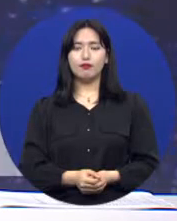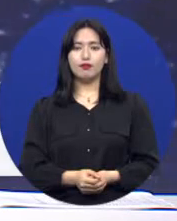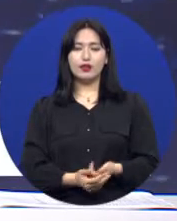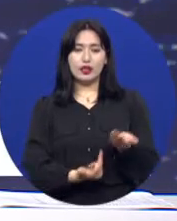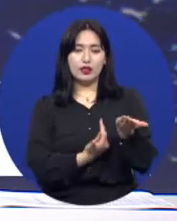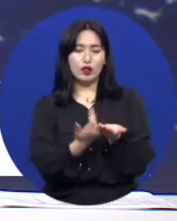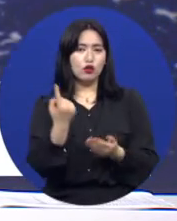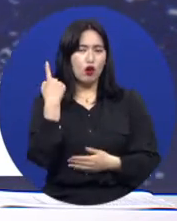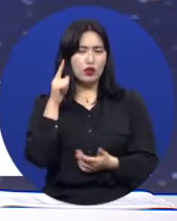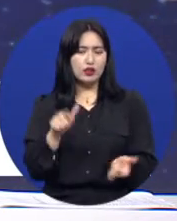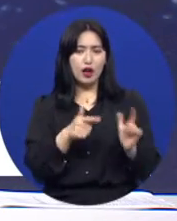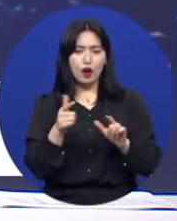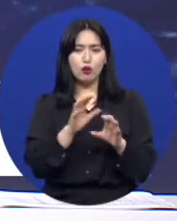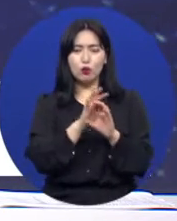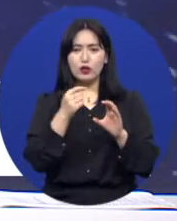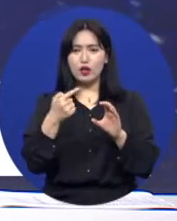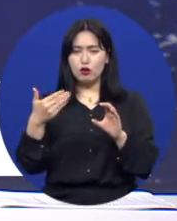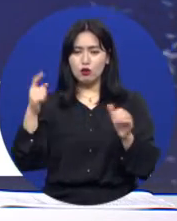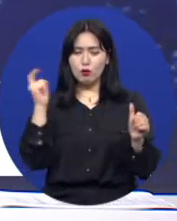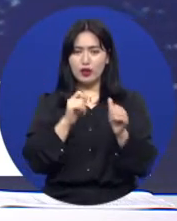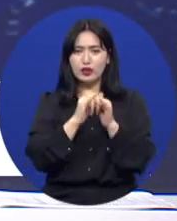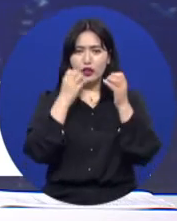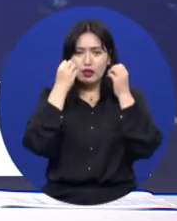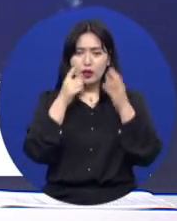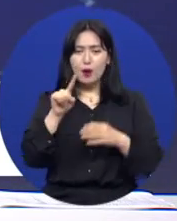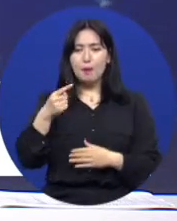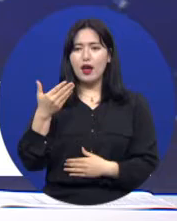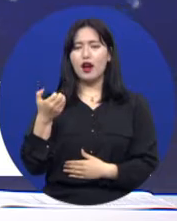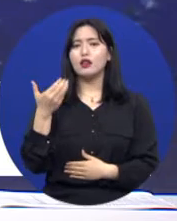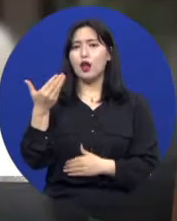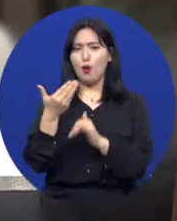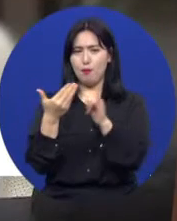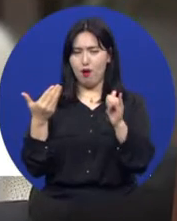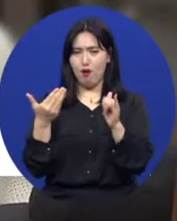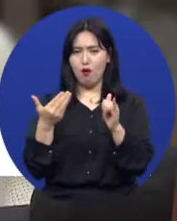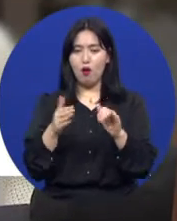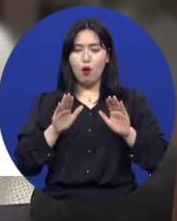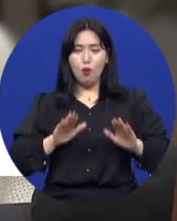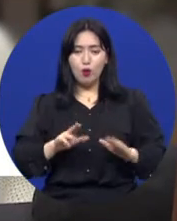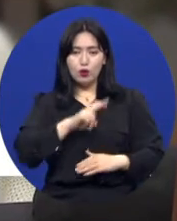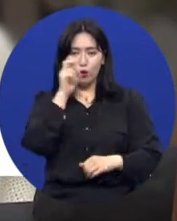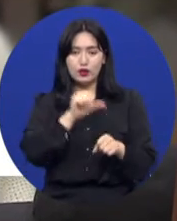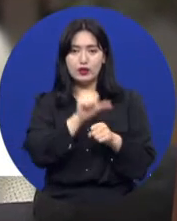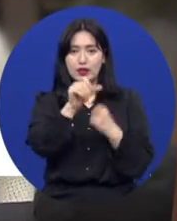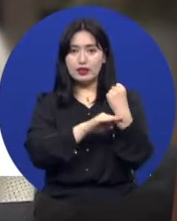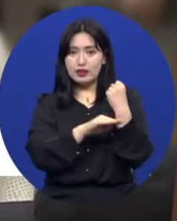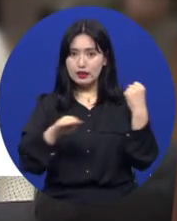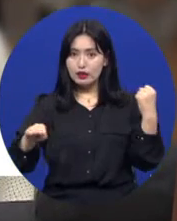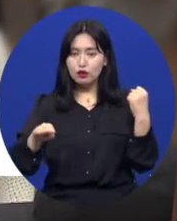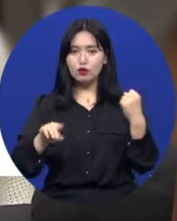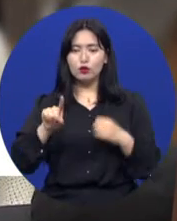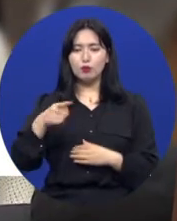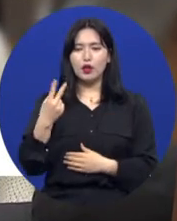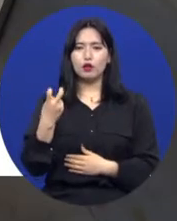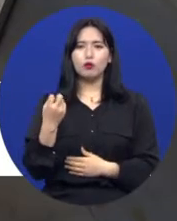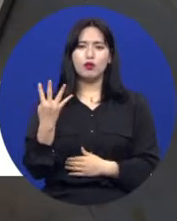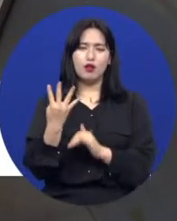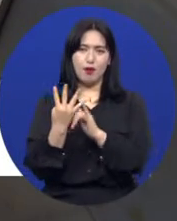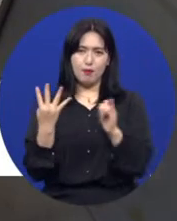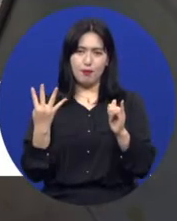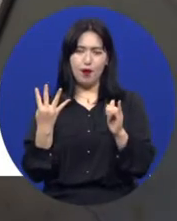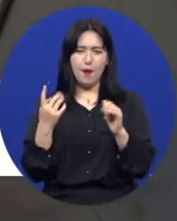제주에서는 어제 하루 크로나 이브 신규 박진 자백 99명이 발생했고 오늘 오후 5시까지 백 스물 네 명의